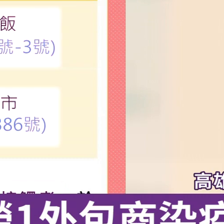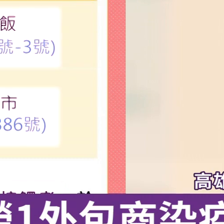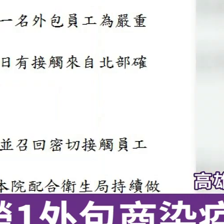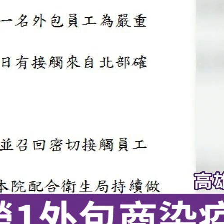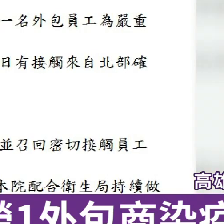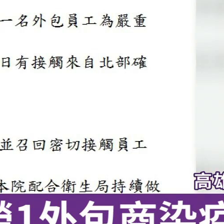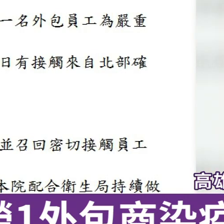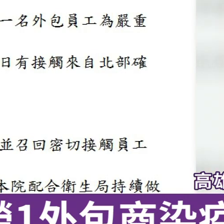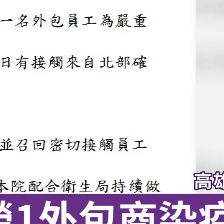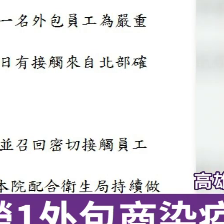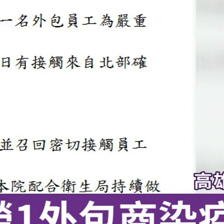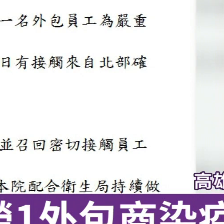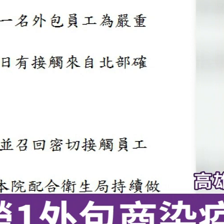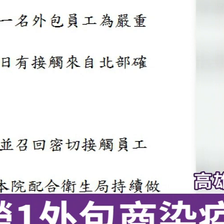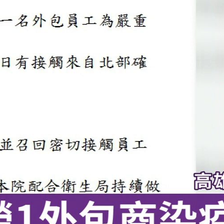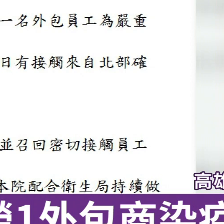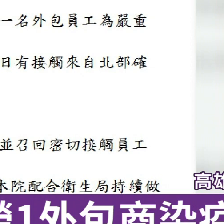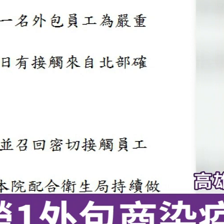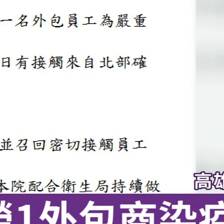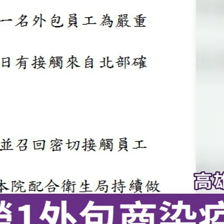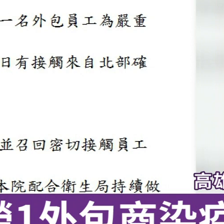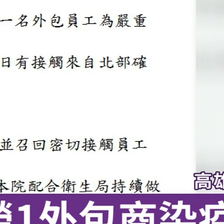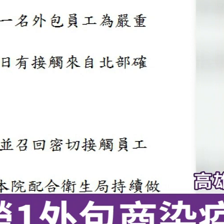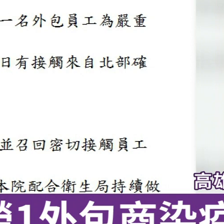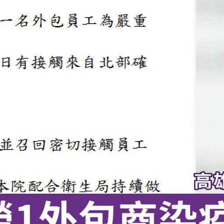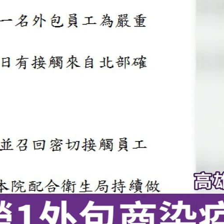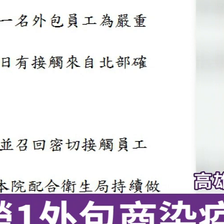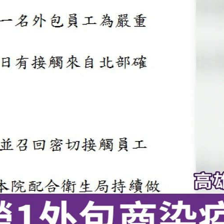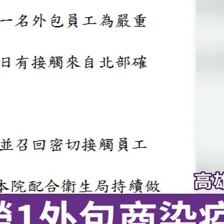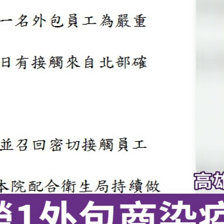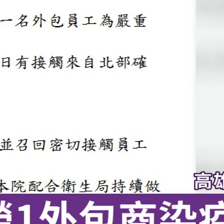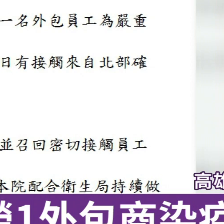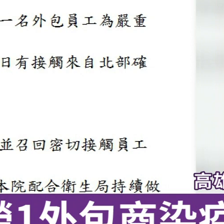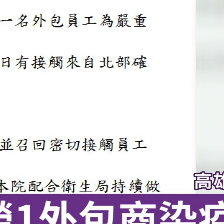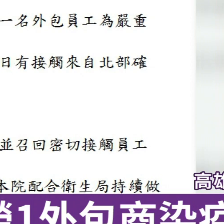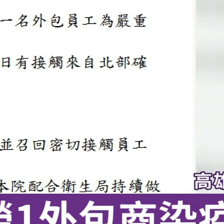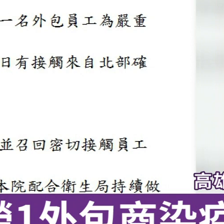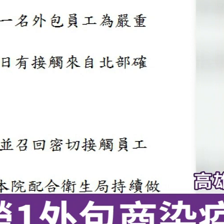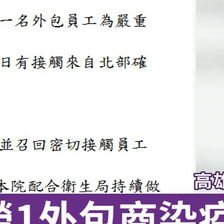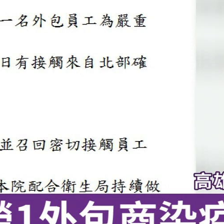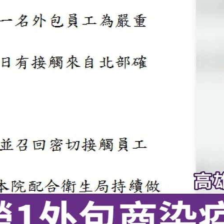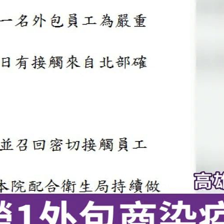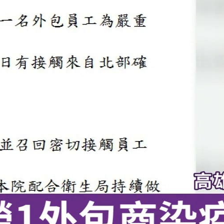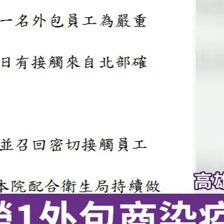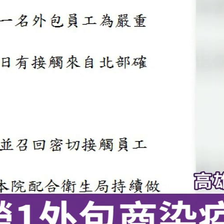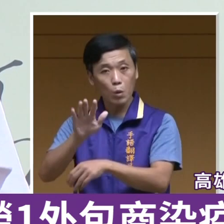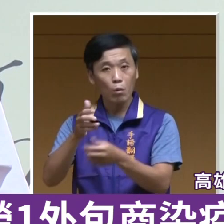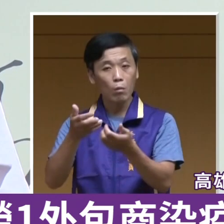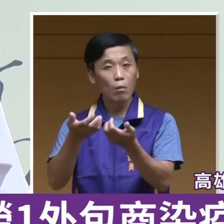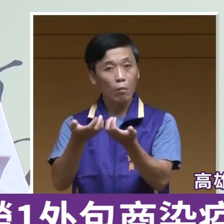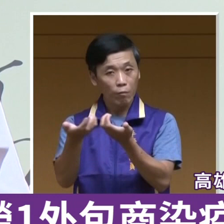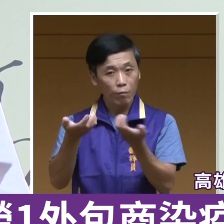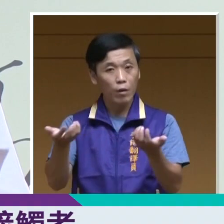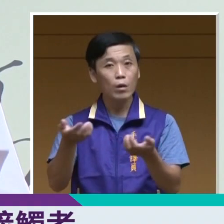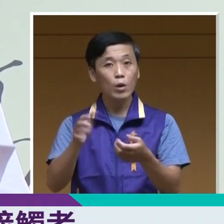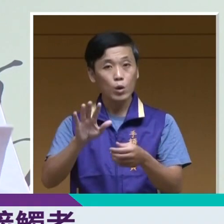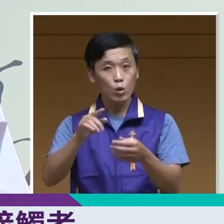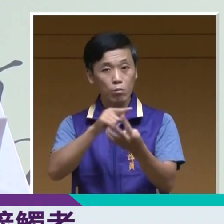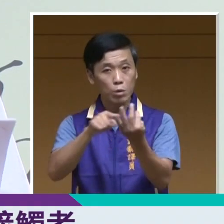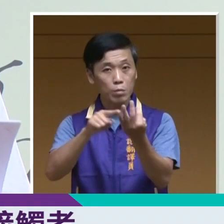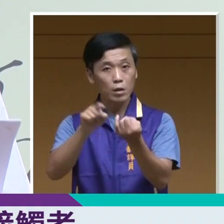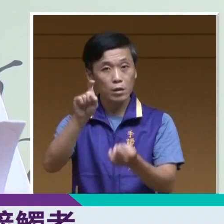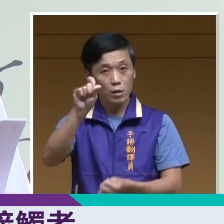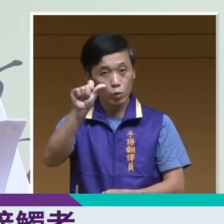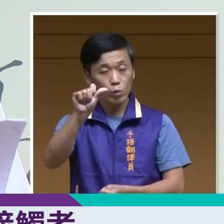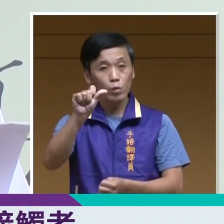荣总表示，召回员工和高风险对象回院检测，目前无院内感染情况。 有15位的密切接